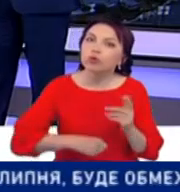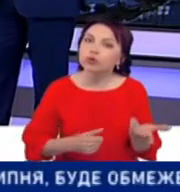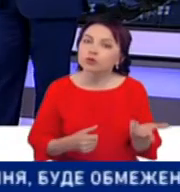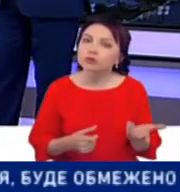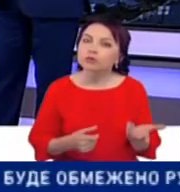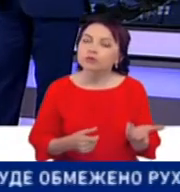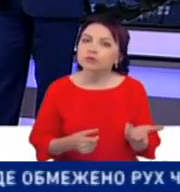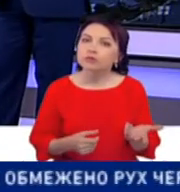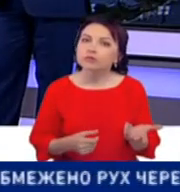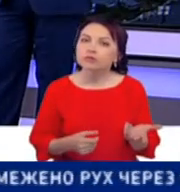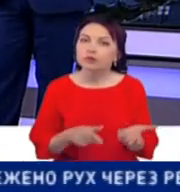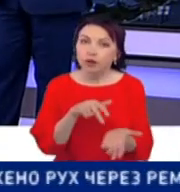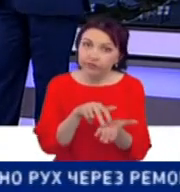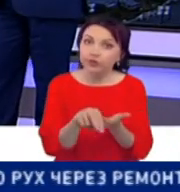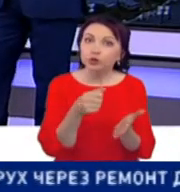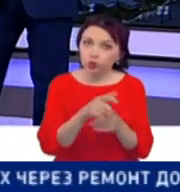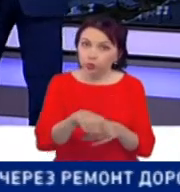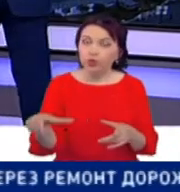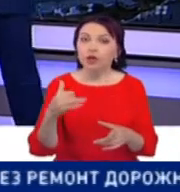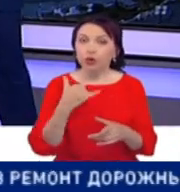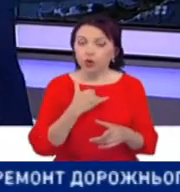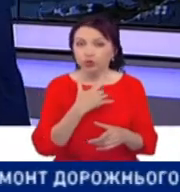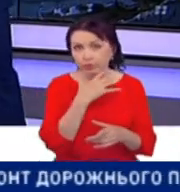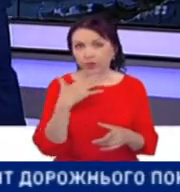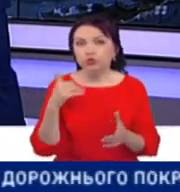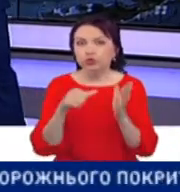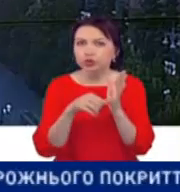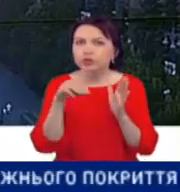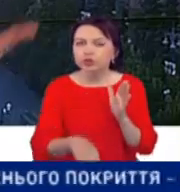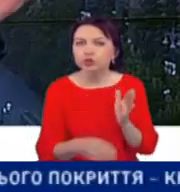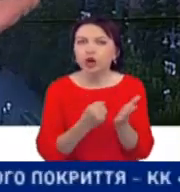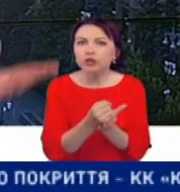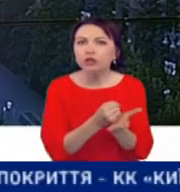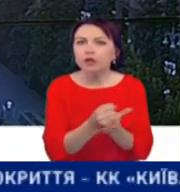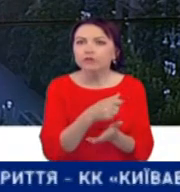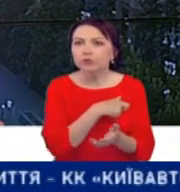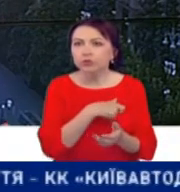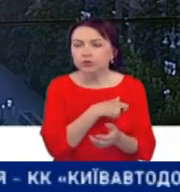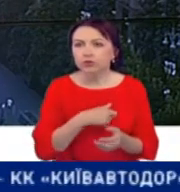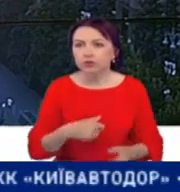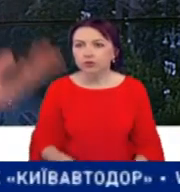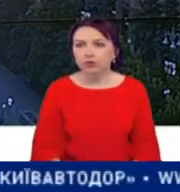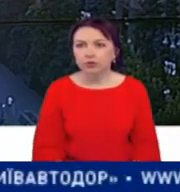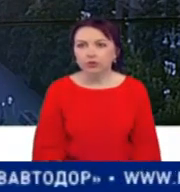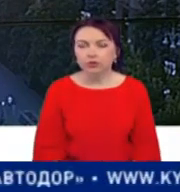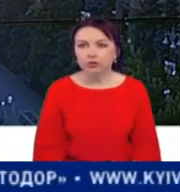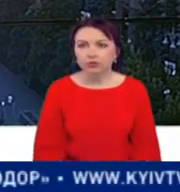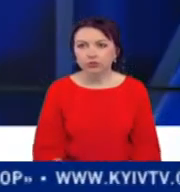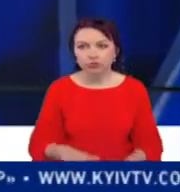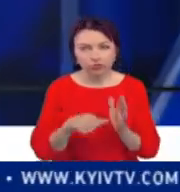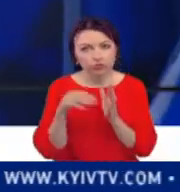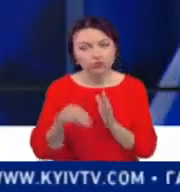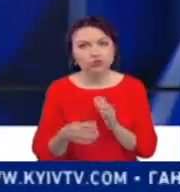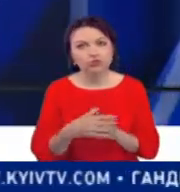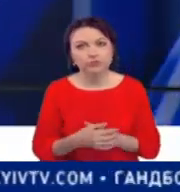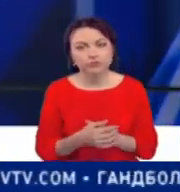вийди до людей, наприклад, ну, у нас ж багато там іде, да, 6 тисяч кандидатів іде. Верховна Рада, 423 людини, 6 тисяч вже. Да? І